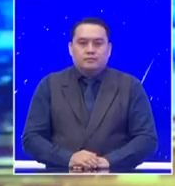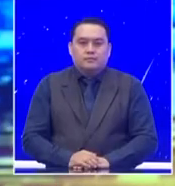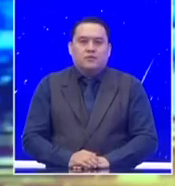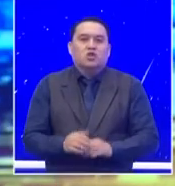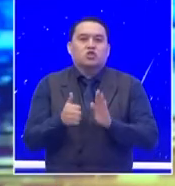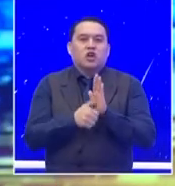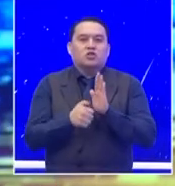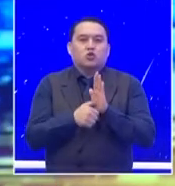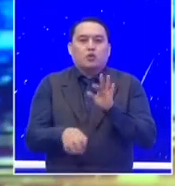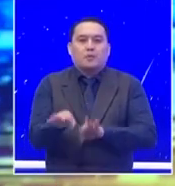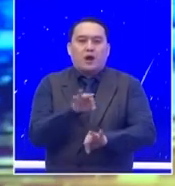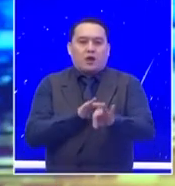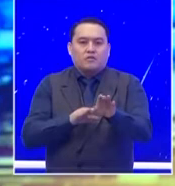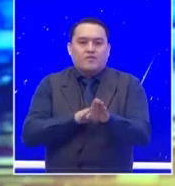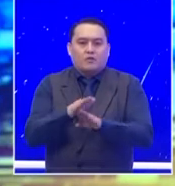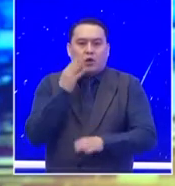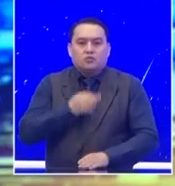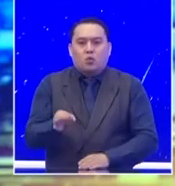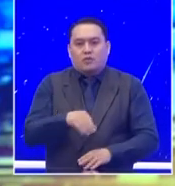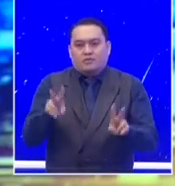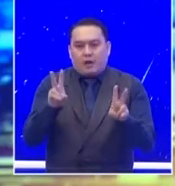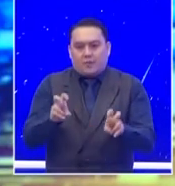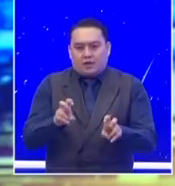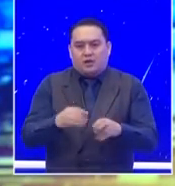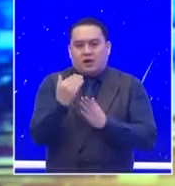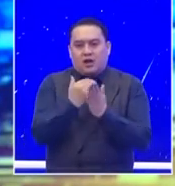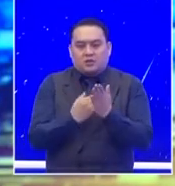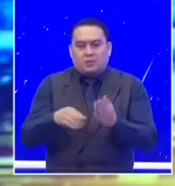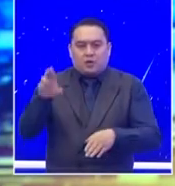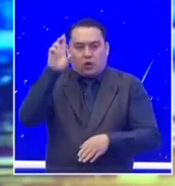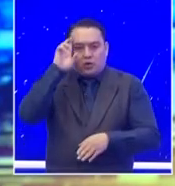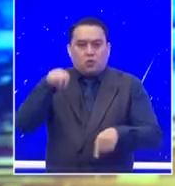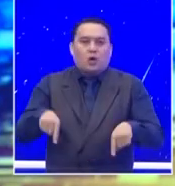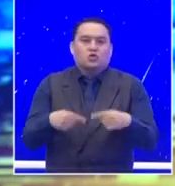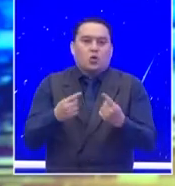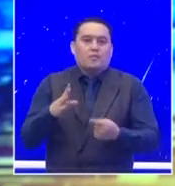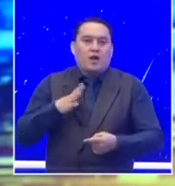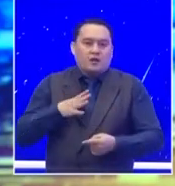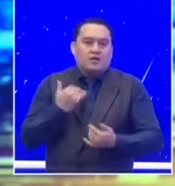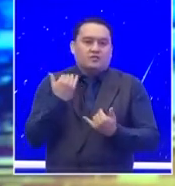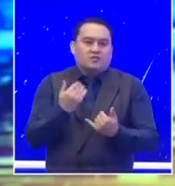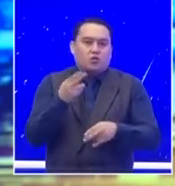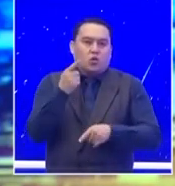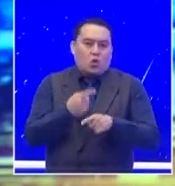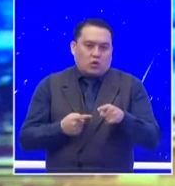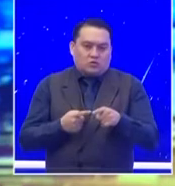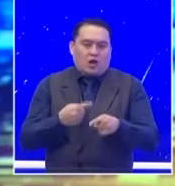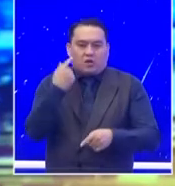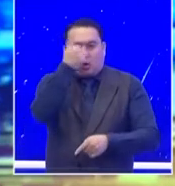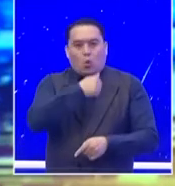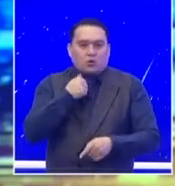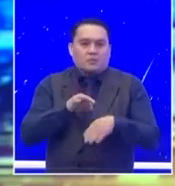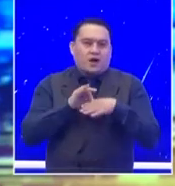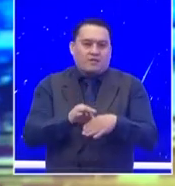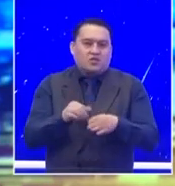Почти 600 проектов реализовано в Алматинской области в рамках реализации программы «Рухани Жангру». И это всего за год.